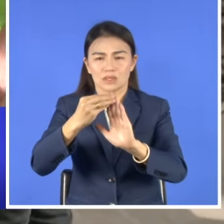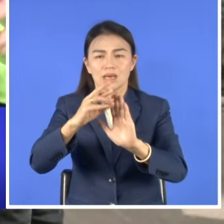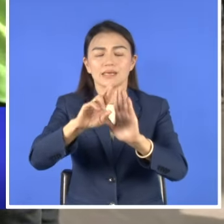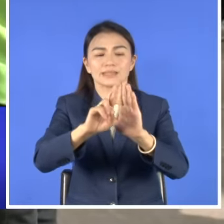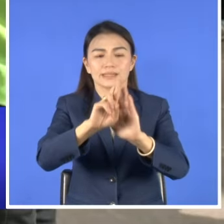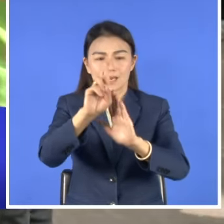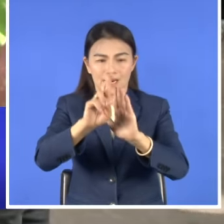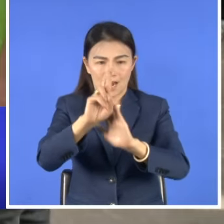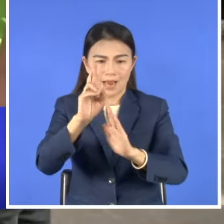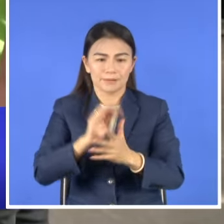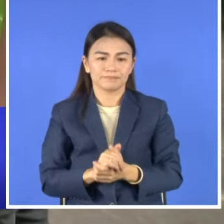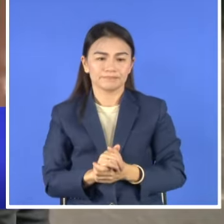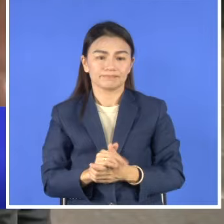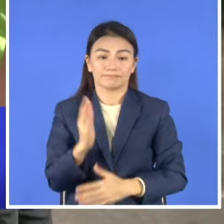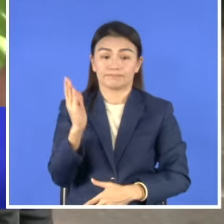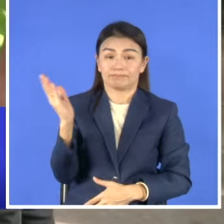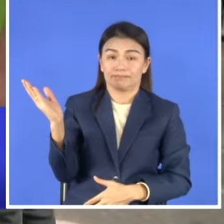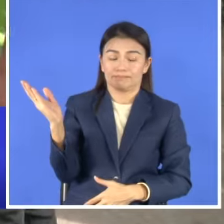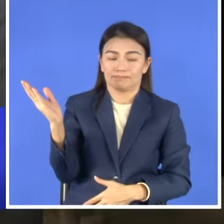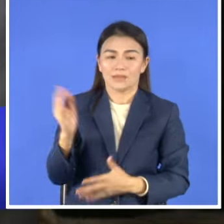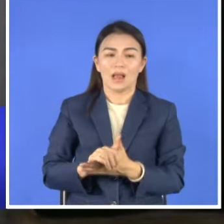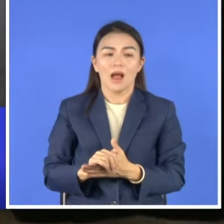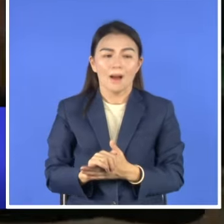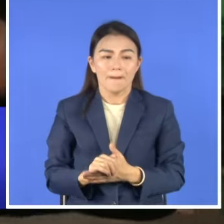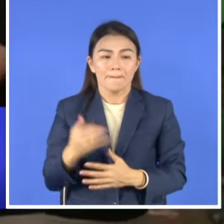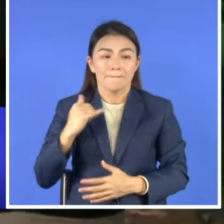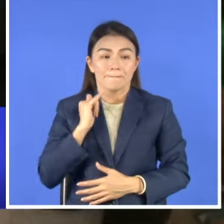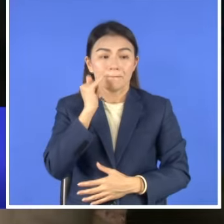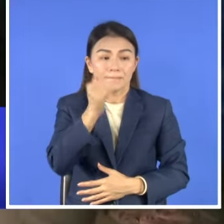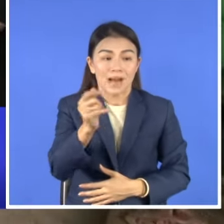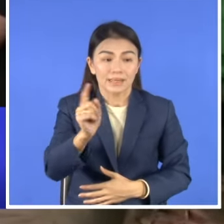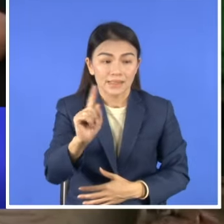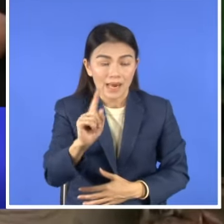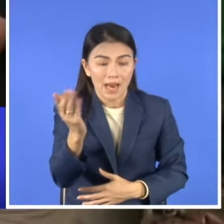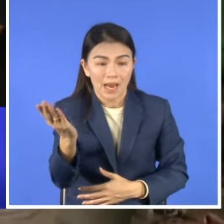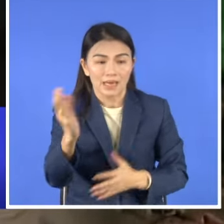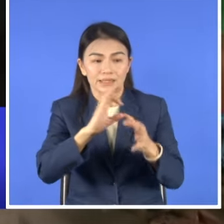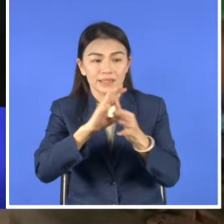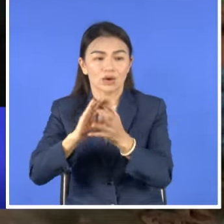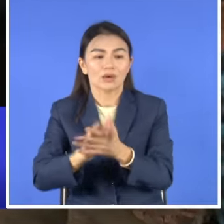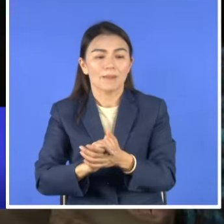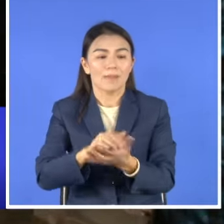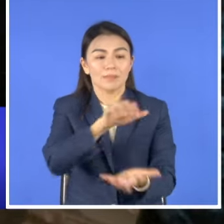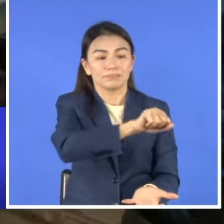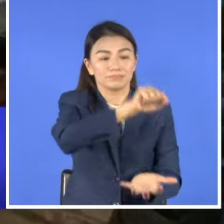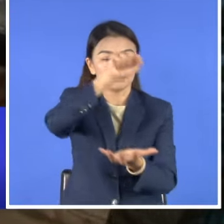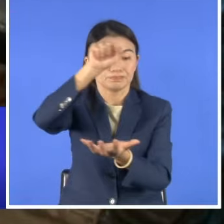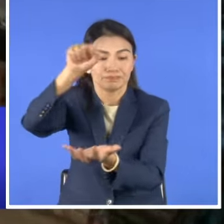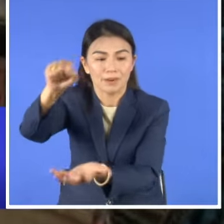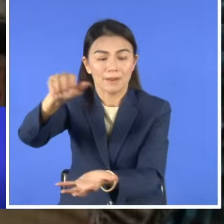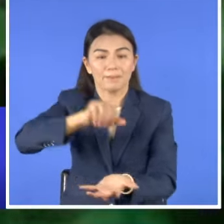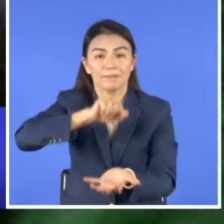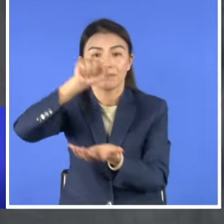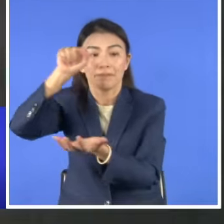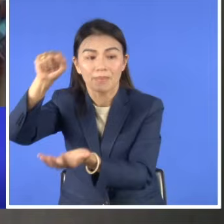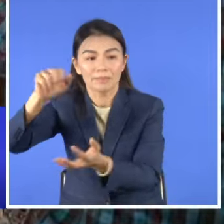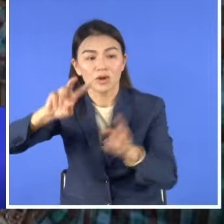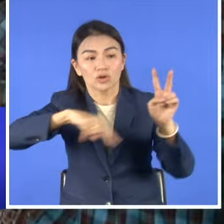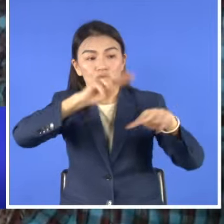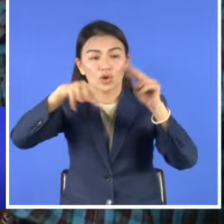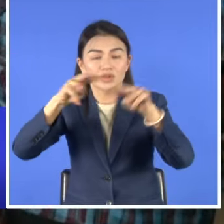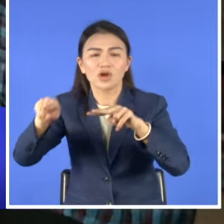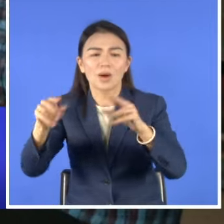เชียงรายท่านอ้นก็ได้เดินทางต่อไปยังพื้นที่หมู่ที่ 4ตำบลดอยฮางเพื่อไปมอบถุงยังชีพและก็สำรวจความเสียหายของบ้าน